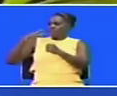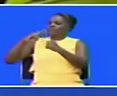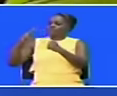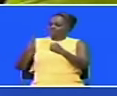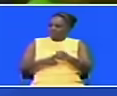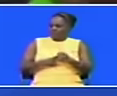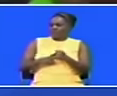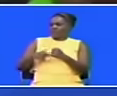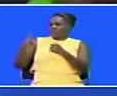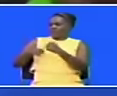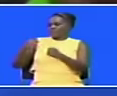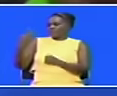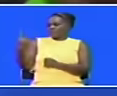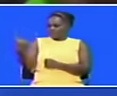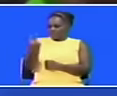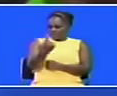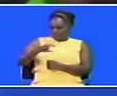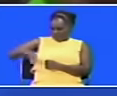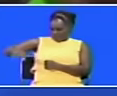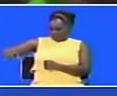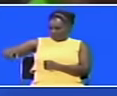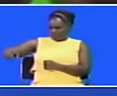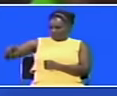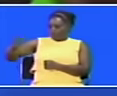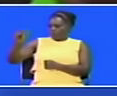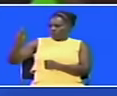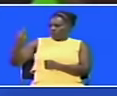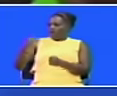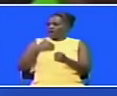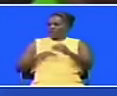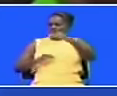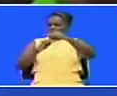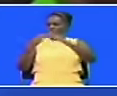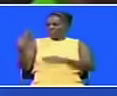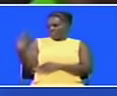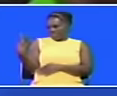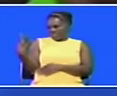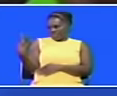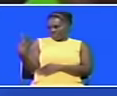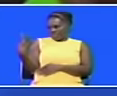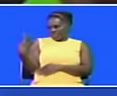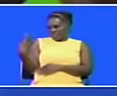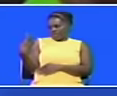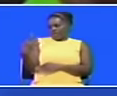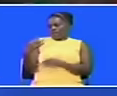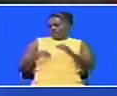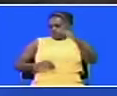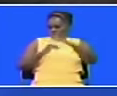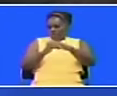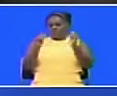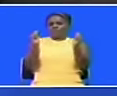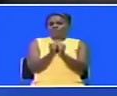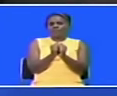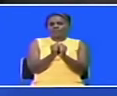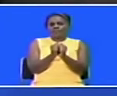7793 kote nchini. Each county assembly ward will have a minimum of 3 kits and a maximum of 10 kits. Na